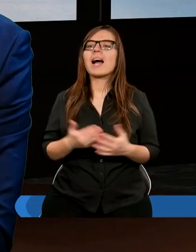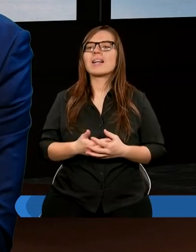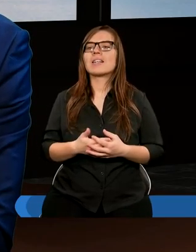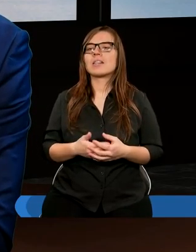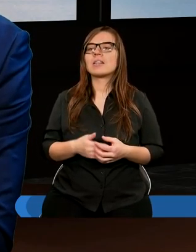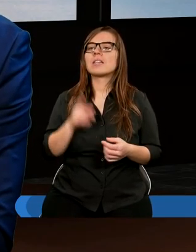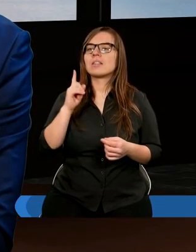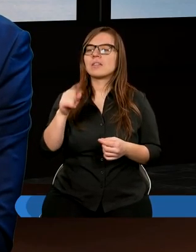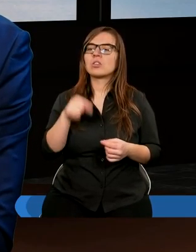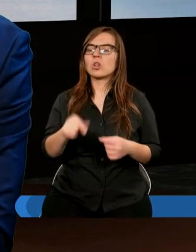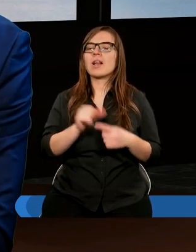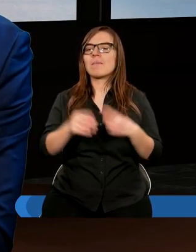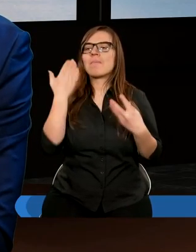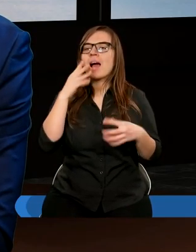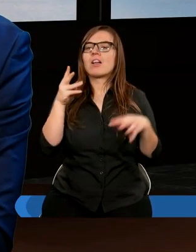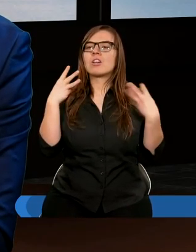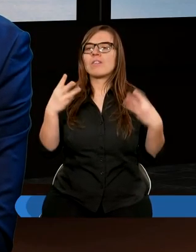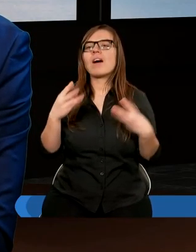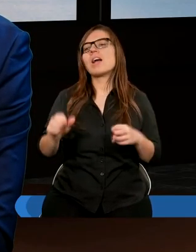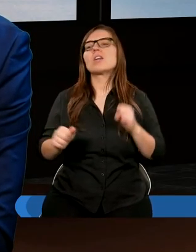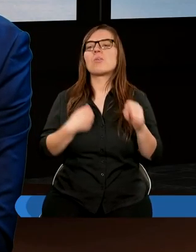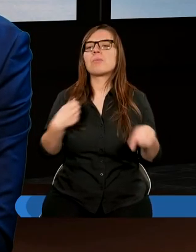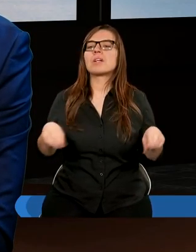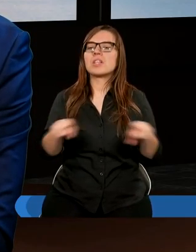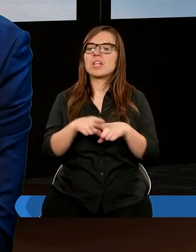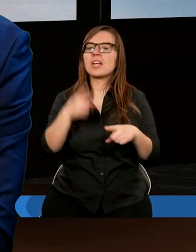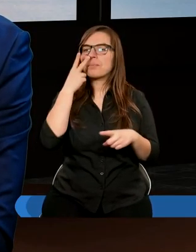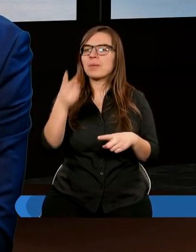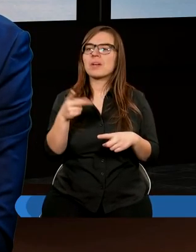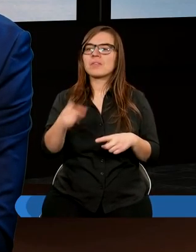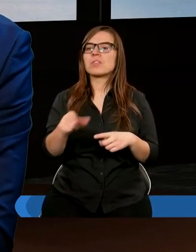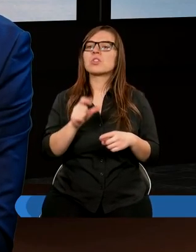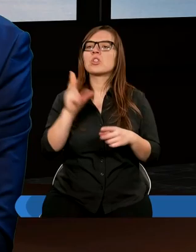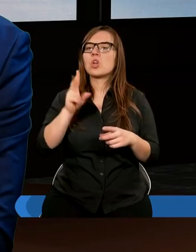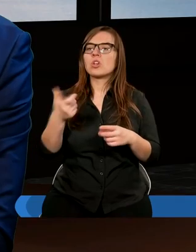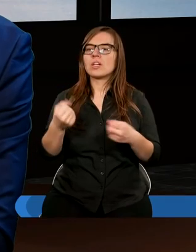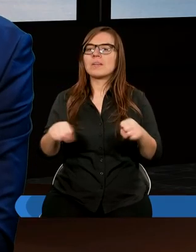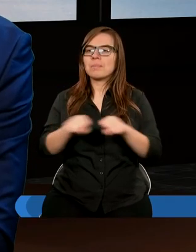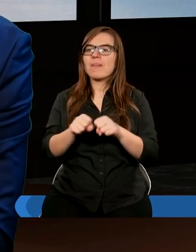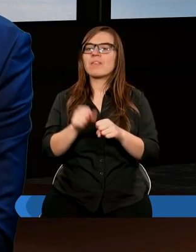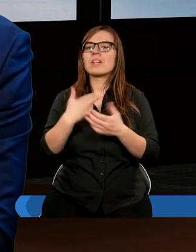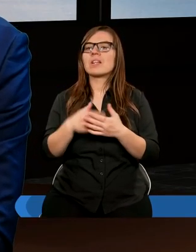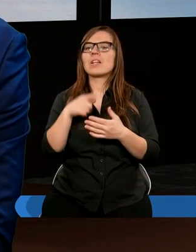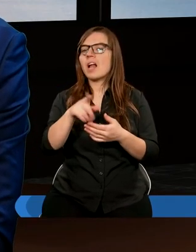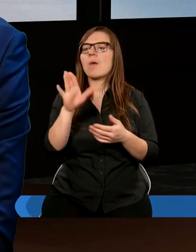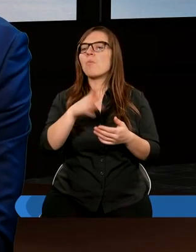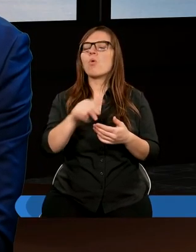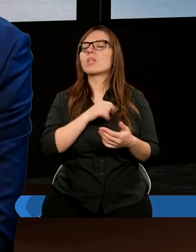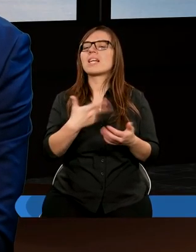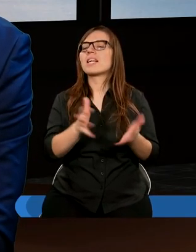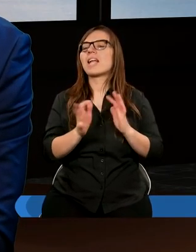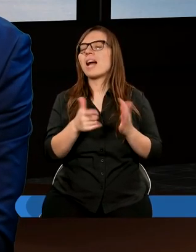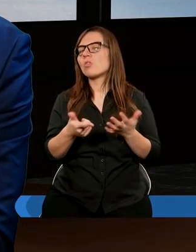I to jest mi się wydaje, że ważne, żebyśmy też patrzyli, że jeżeli ktoś jest sprawiedliwy, to znaczy, że Pan Bóg o niego się troszczy.